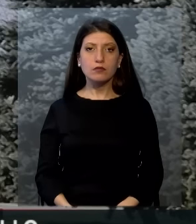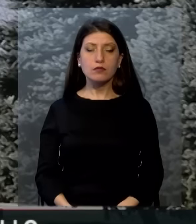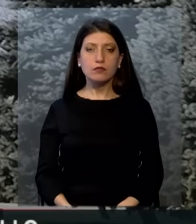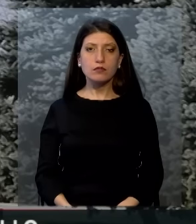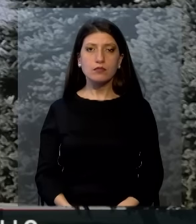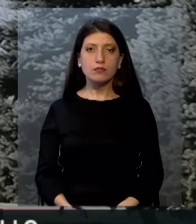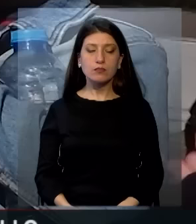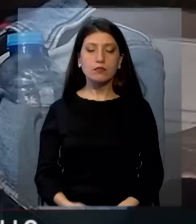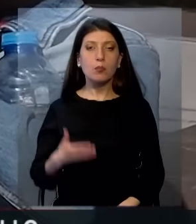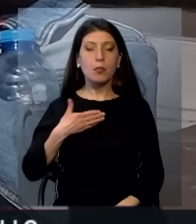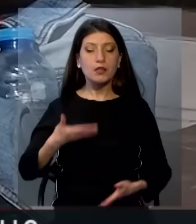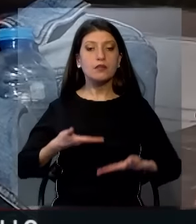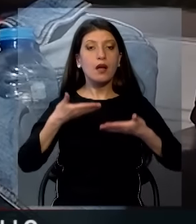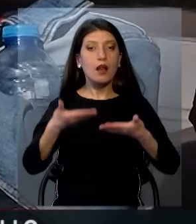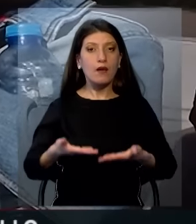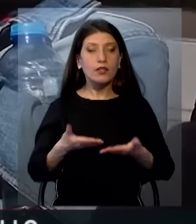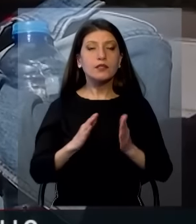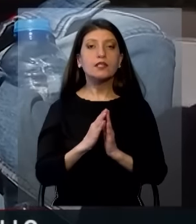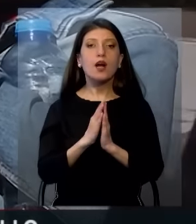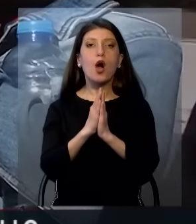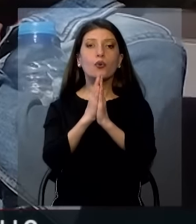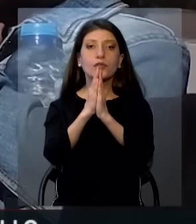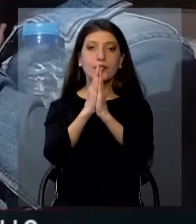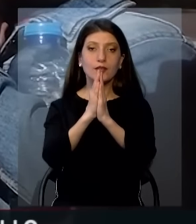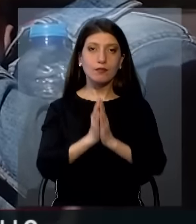Մեզ հրավիրեցին աղոթքի։